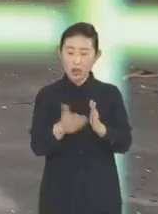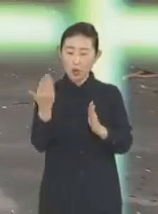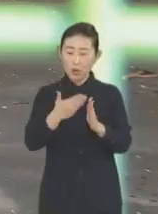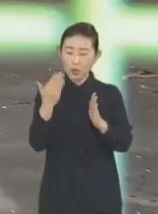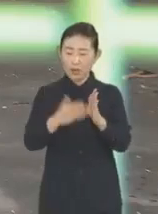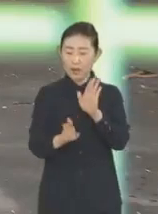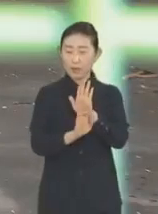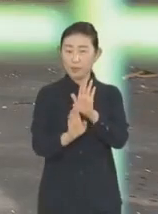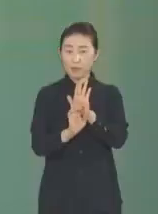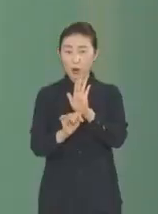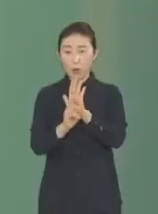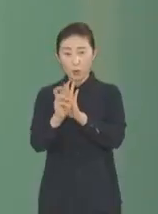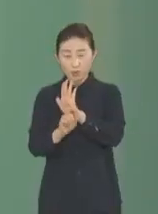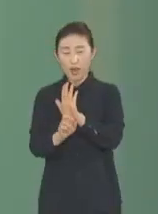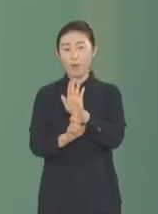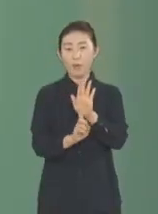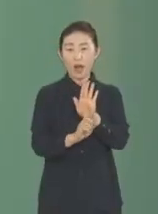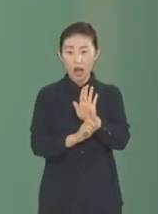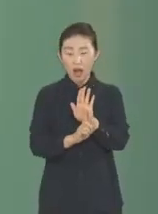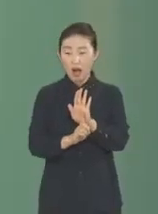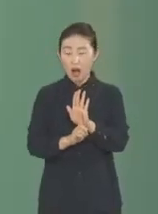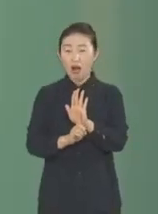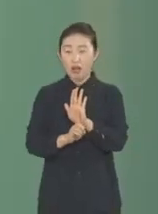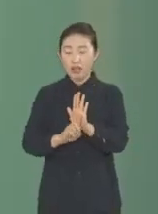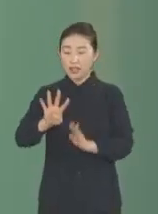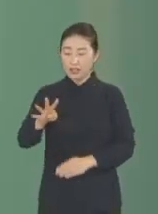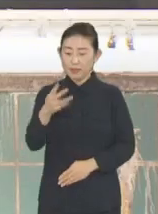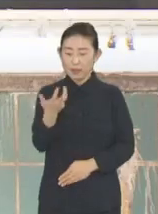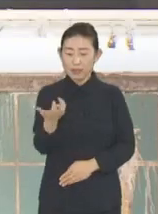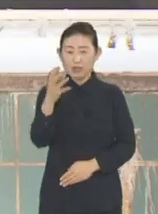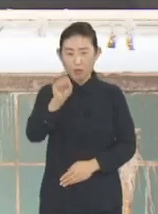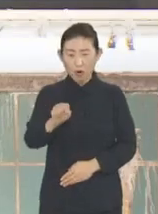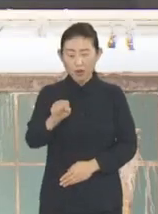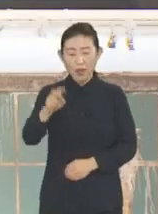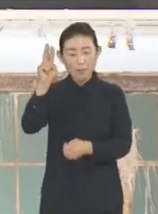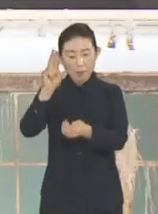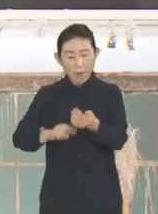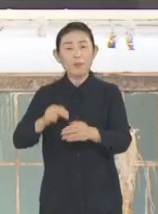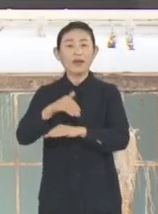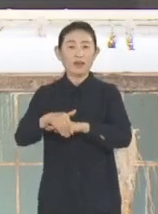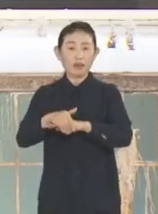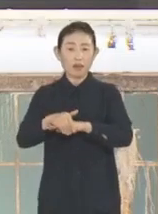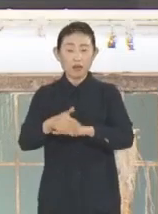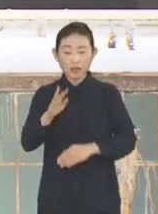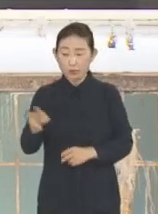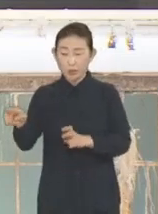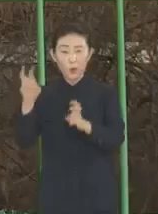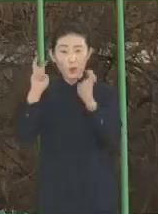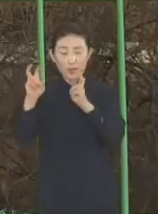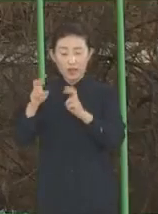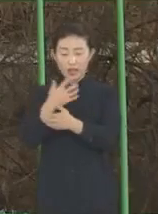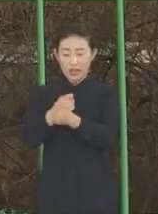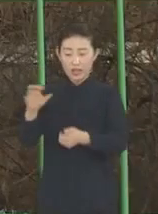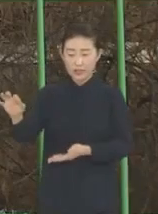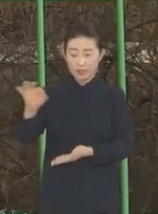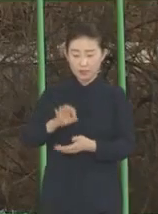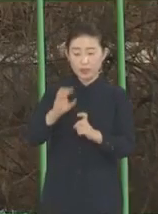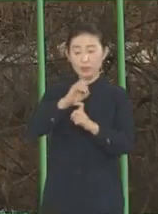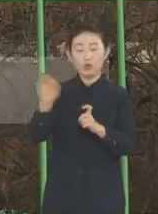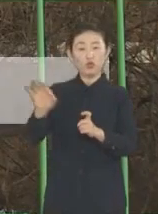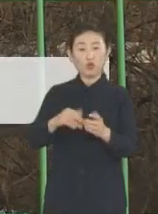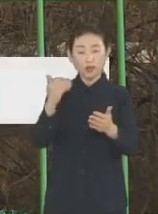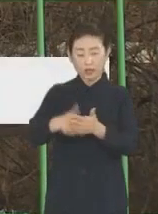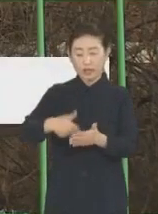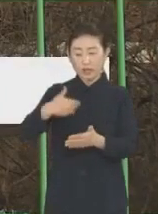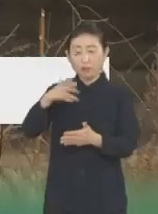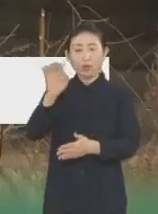통해 부동산 개발 업체에 480억 원에 매각할 계획이었습니다. 하지만 업체 측이 계약금 10%만 내고